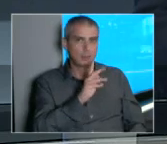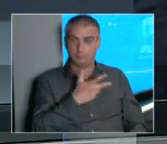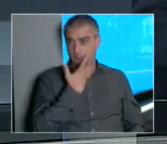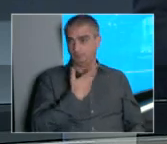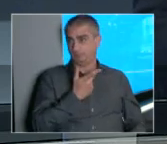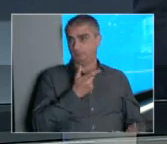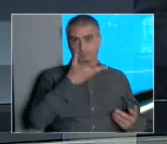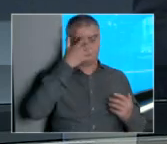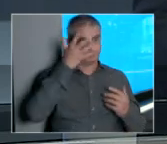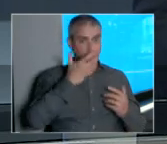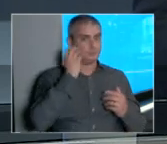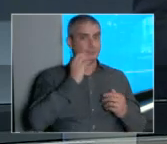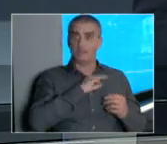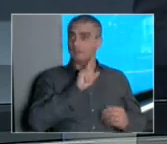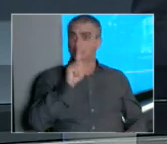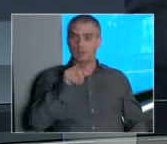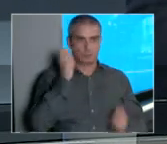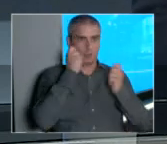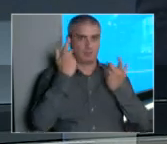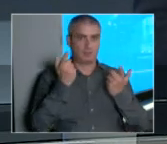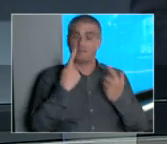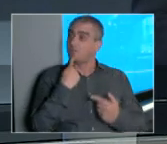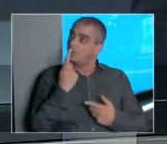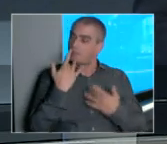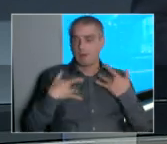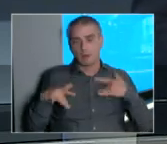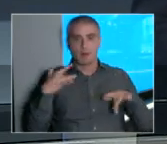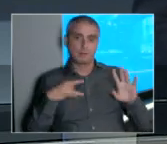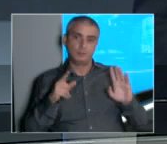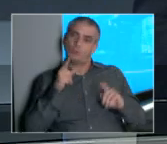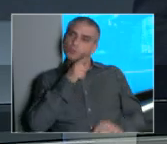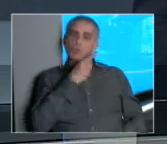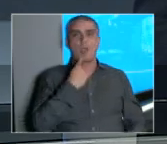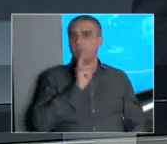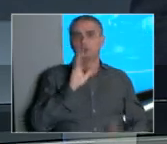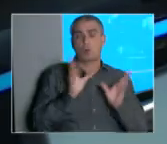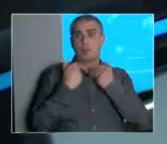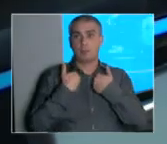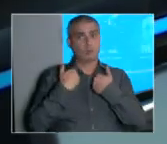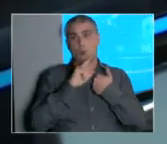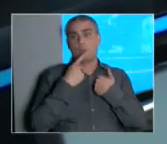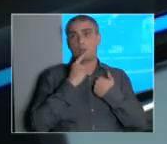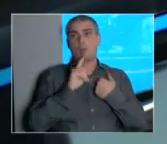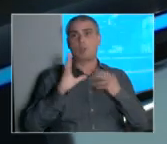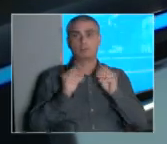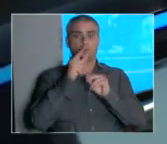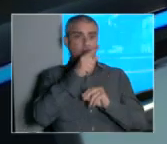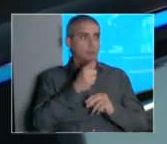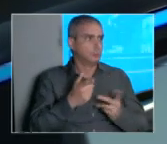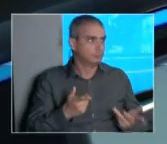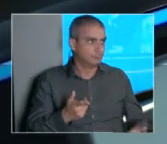את לפיד. ליברמן הוא לא שולל, זו ההפתעה. והוא אמר בהתחמקות, הוא זה שאמר שלא יישב איתנו, הוא לא מוכן להגיד לא נשב איתו. אגב, צריך